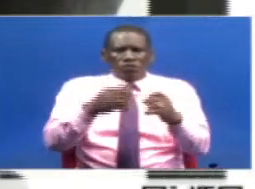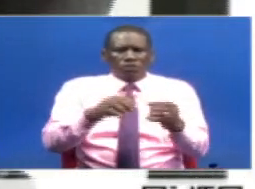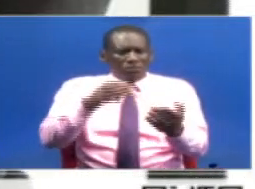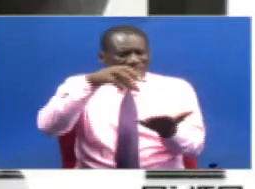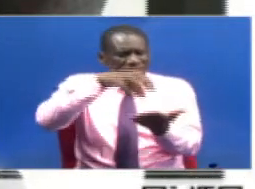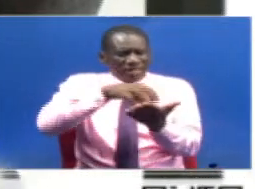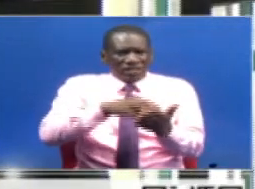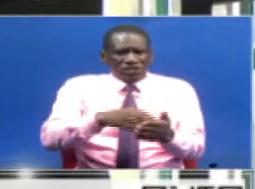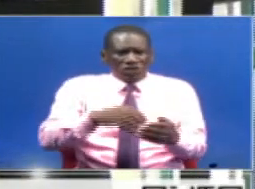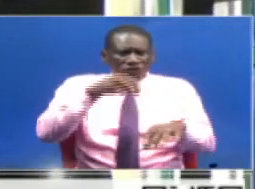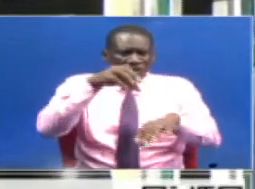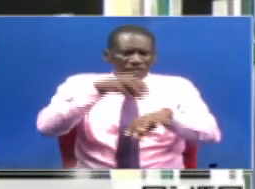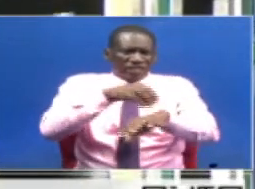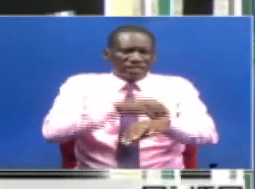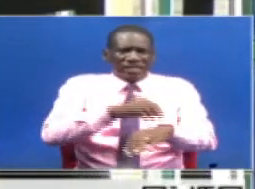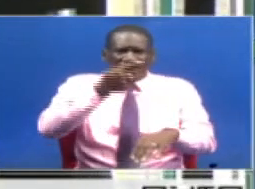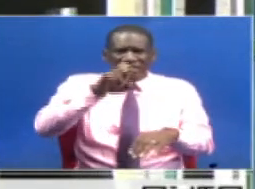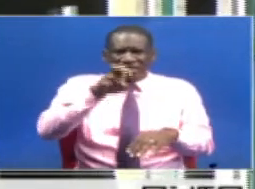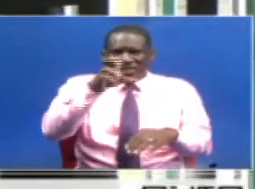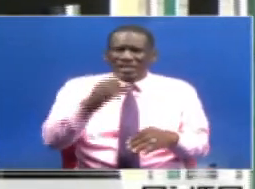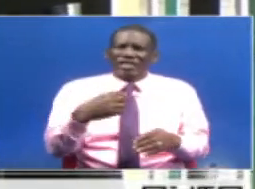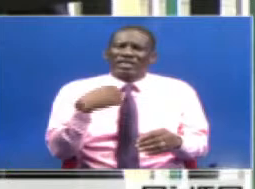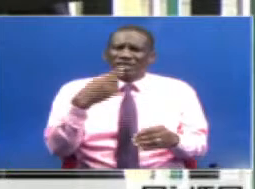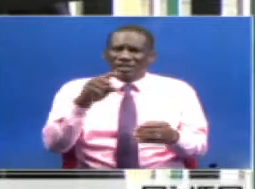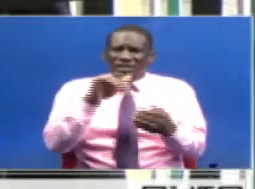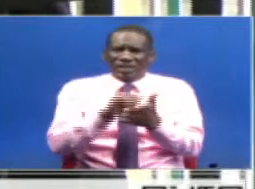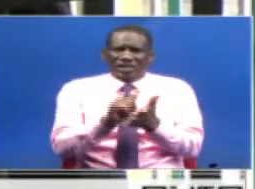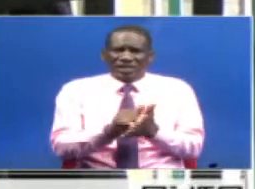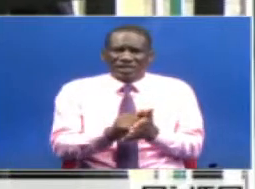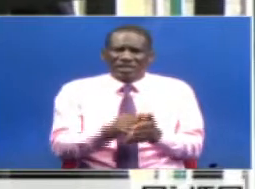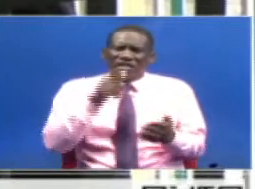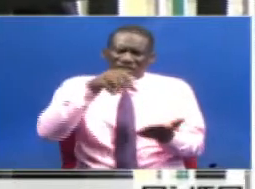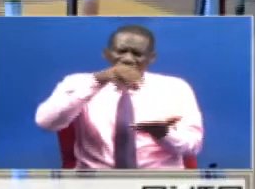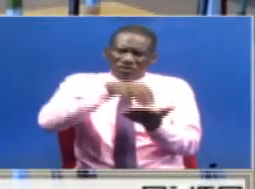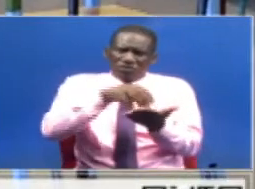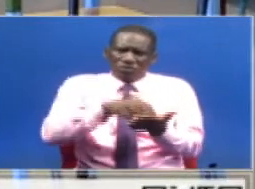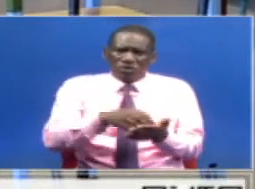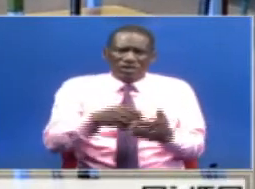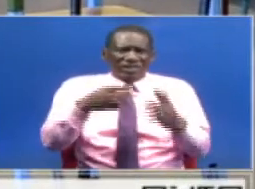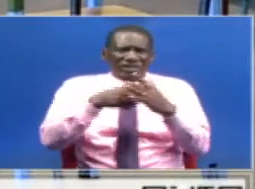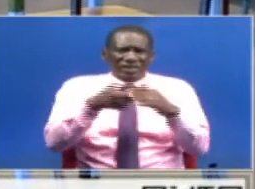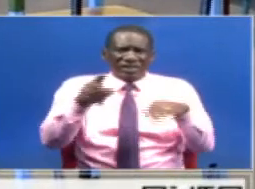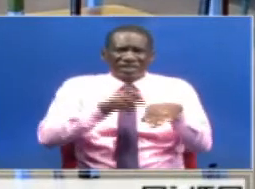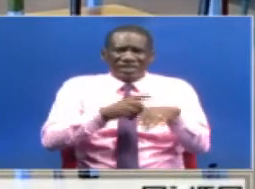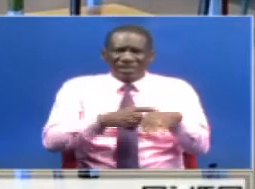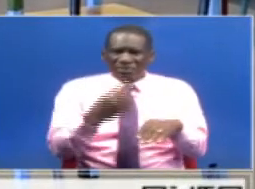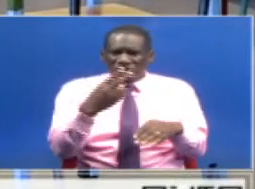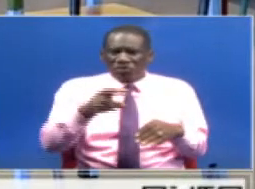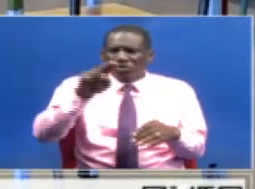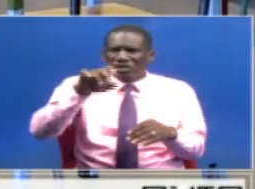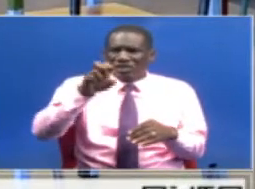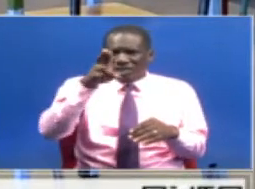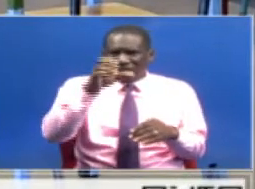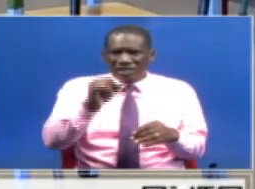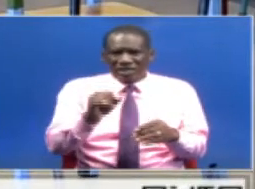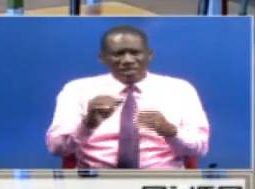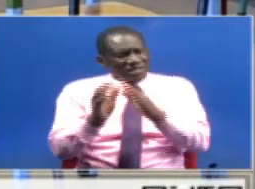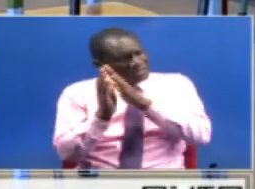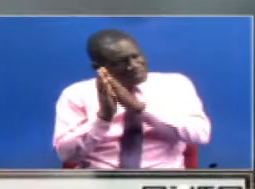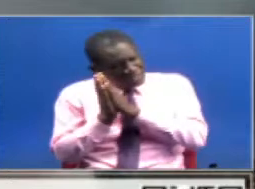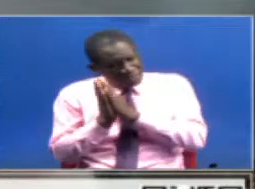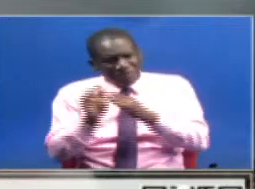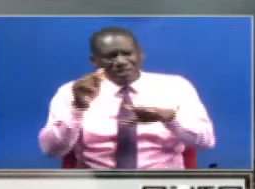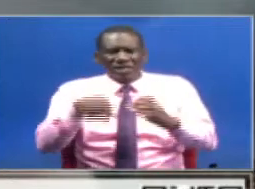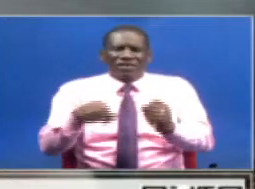ya kuumiza Njeri anasema kwa upande wake tukio hilo lilianza wakati aliona Njeri amelala akiwa